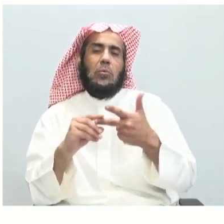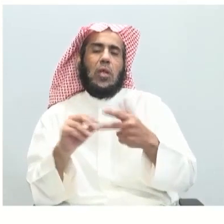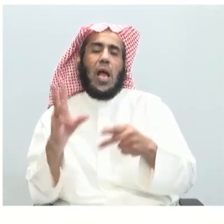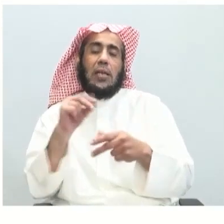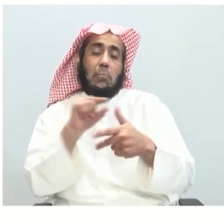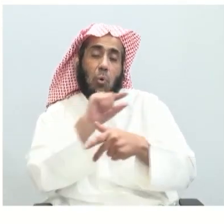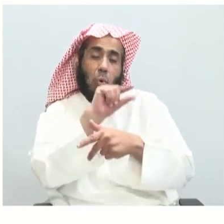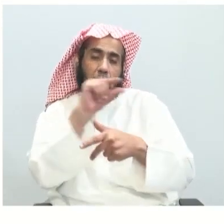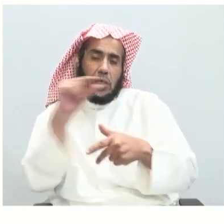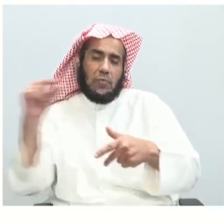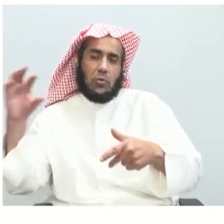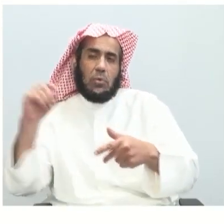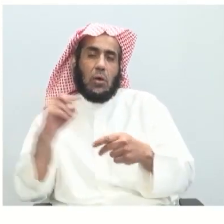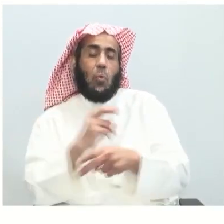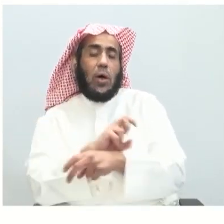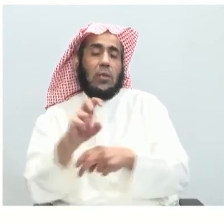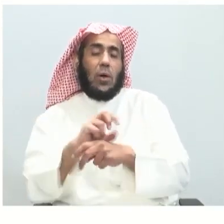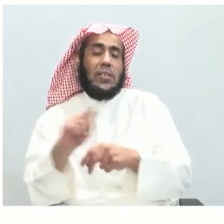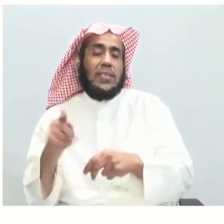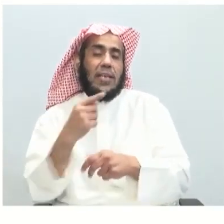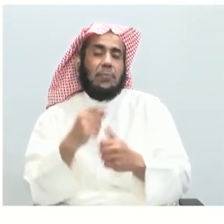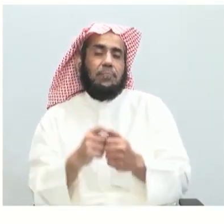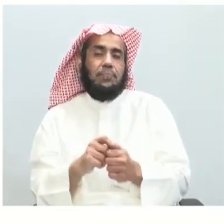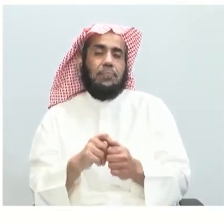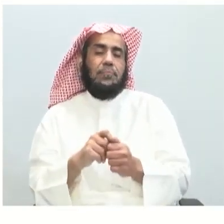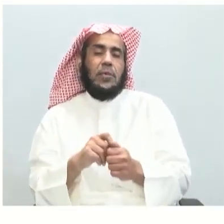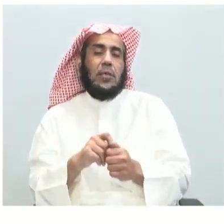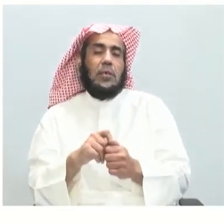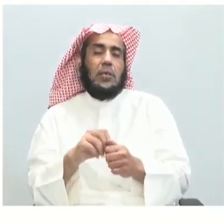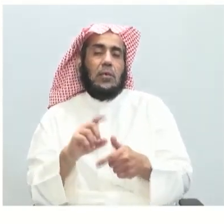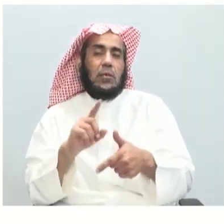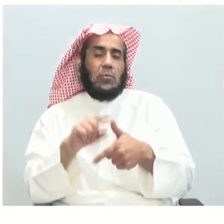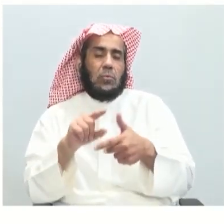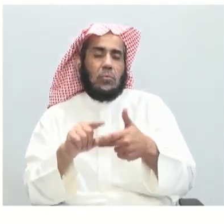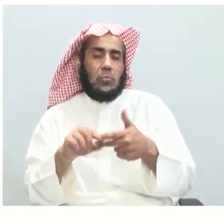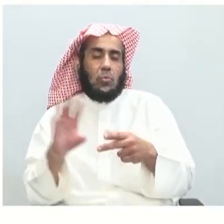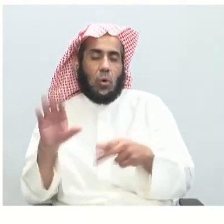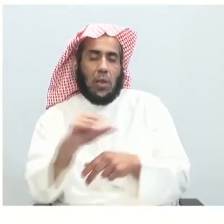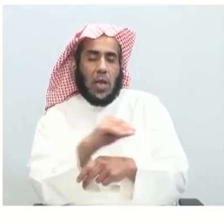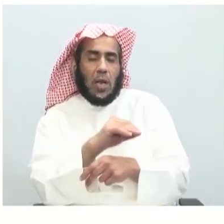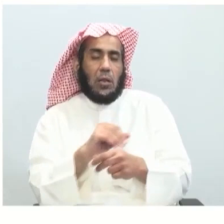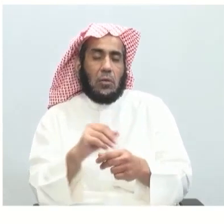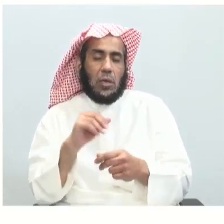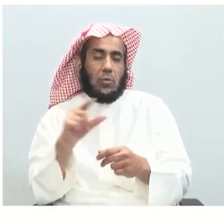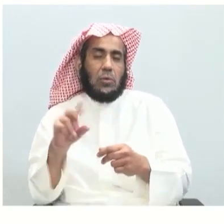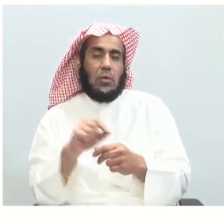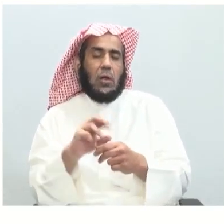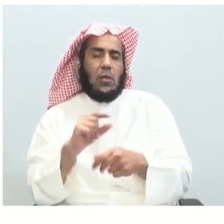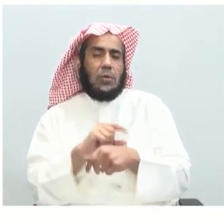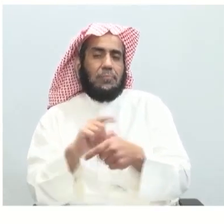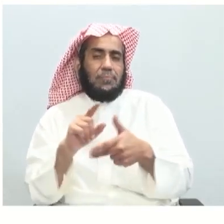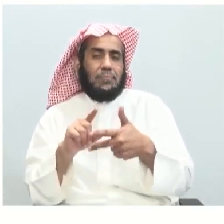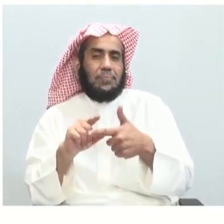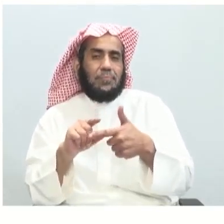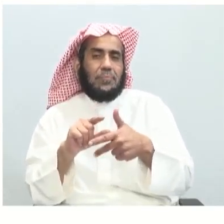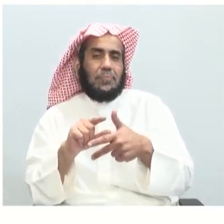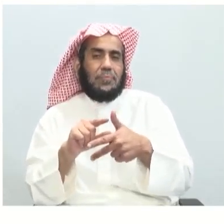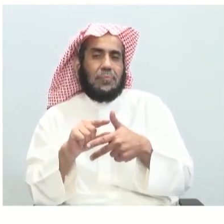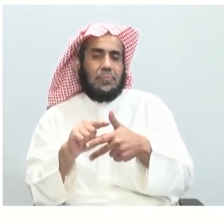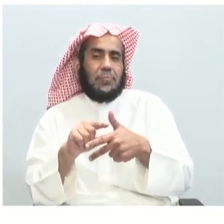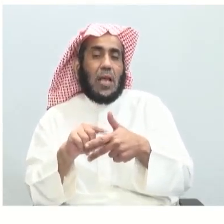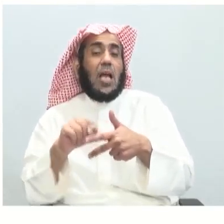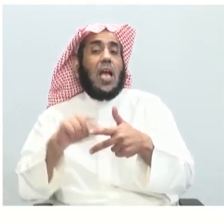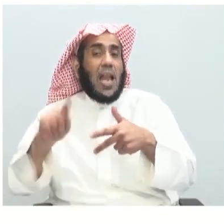في الجمله وادوات الاستثناء هنا في ادوات الاستثناء هنا بامكانك ان تكمل وان تذكر ادوات الاستناف ادوات استثناء هنا هي